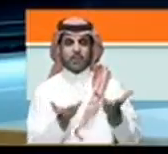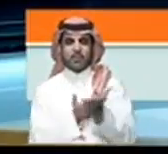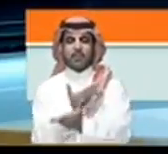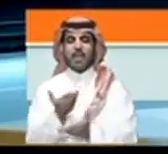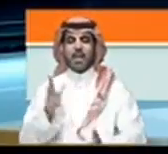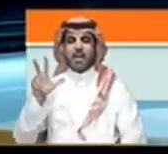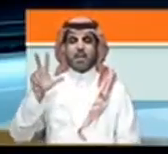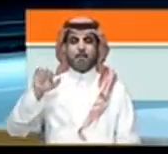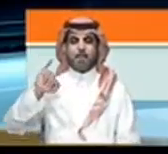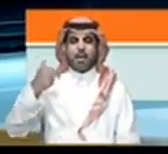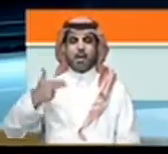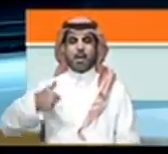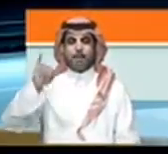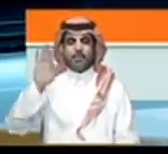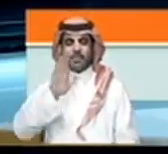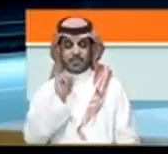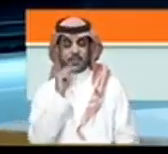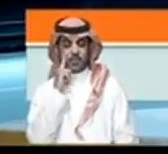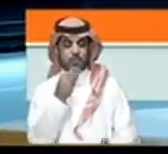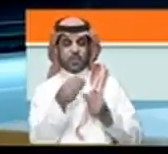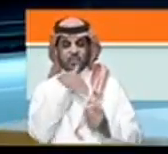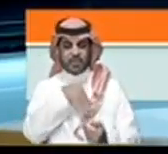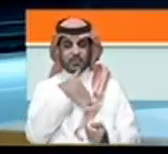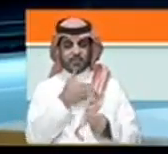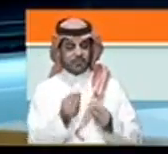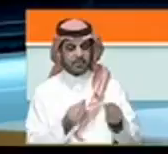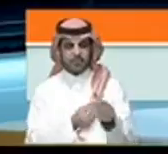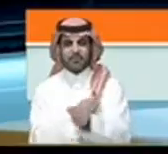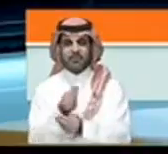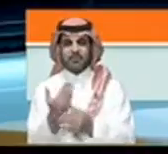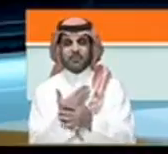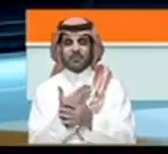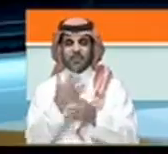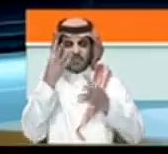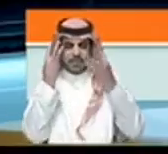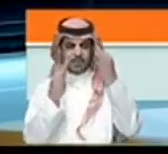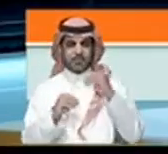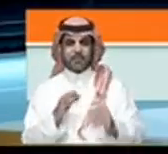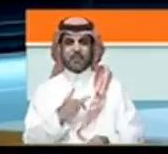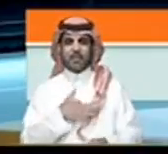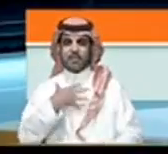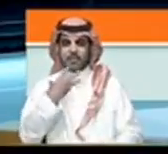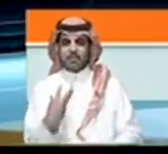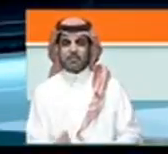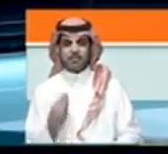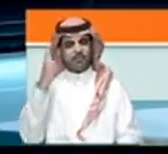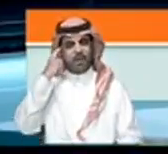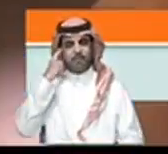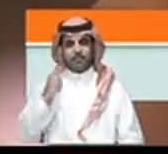المغامسي قوله ان التسامح القضيه قضيه وفرتها